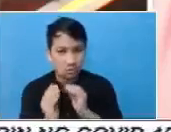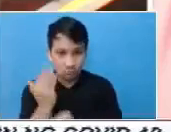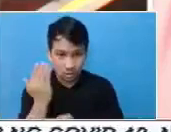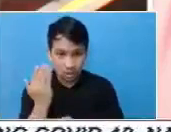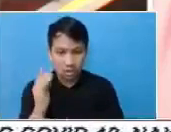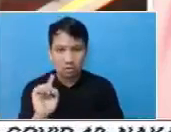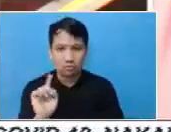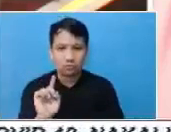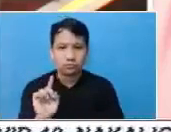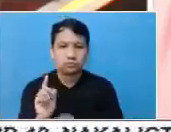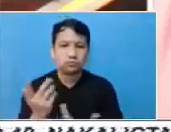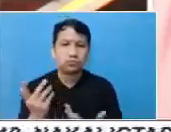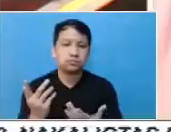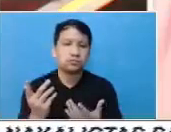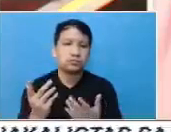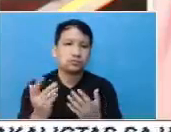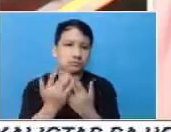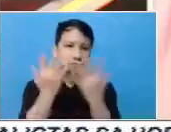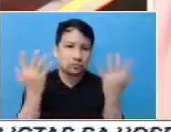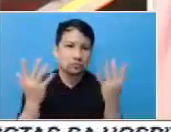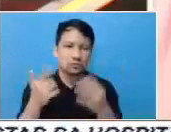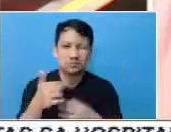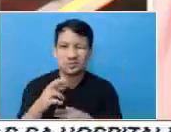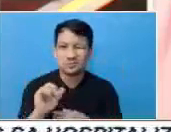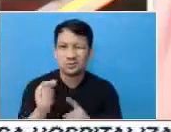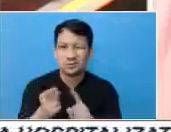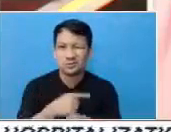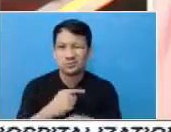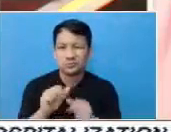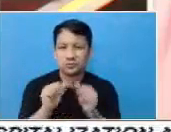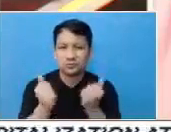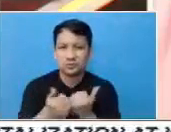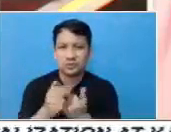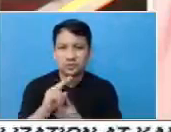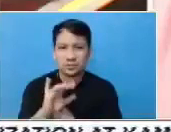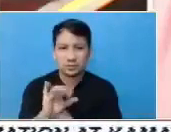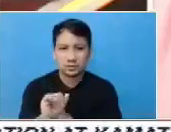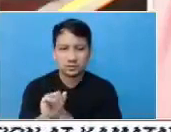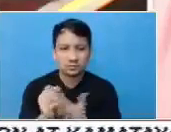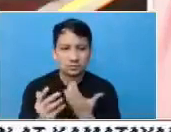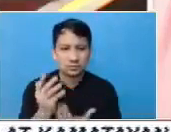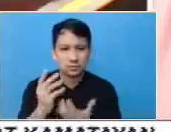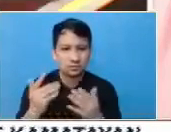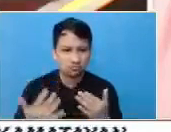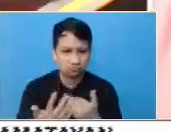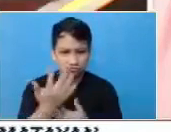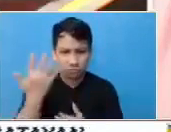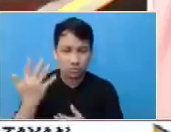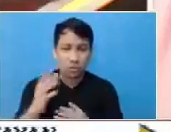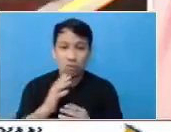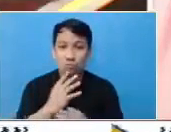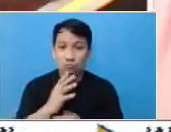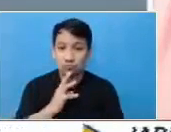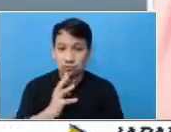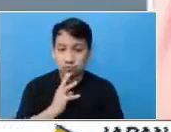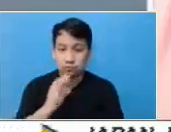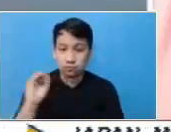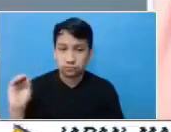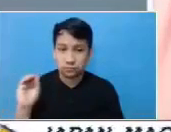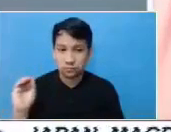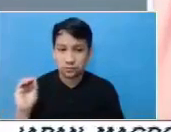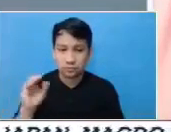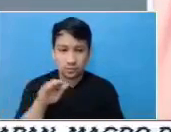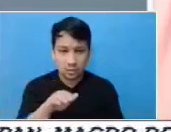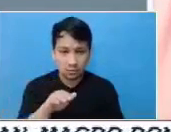inyong monitoring na ito na activity ng Taal Volcano? Unang-una, pagdating sa eruption, no, nandyan po